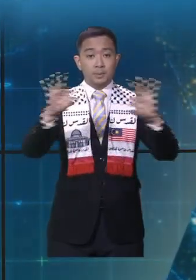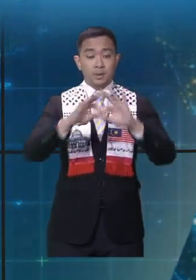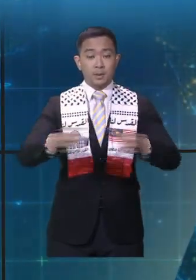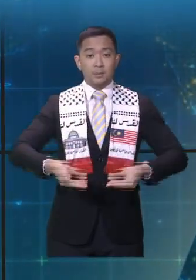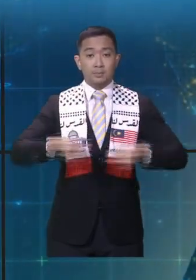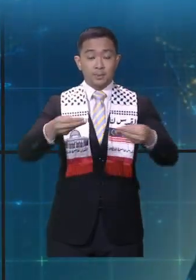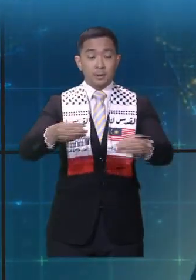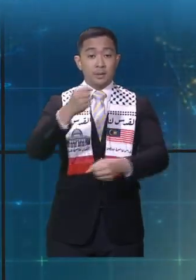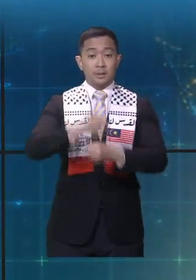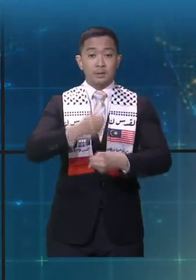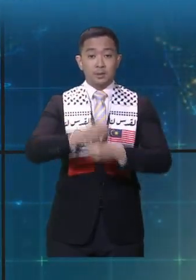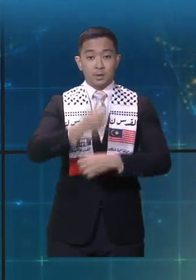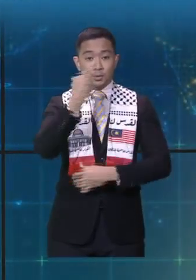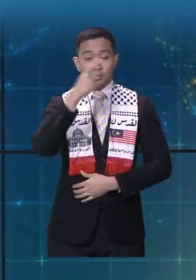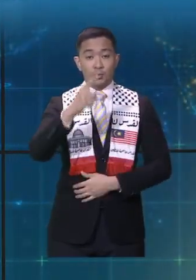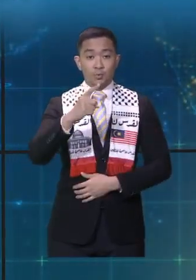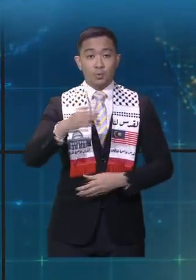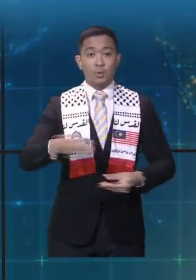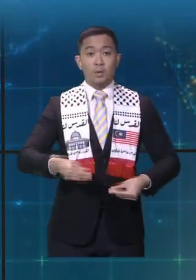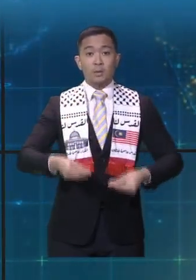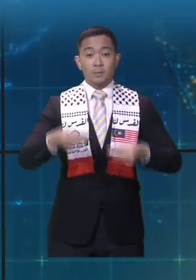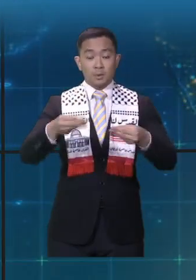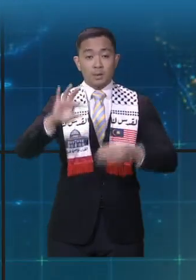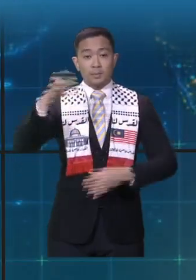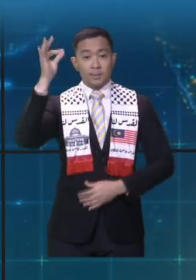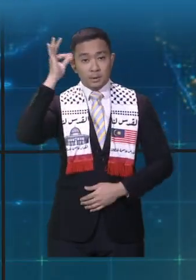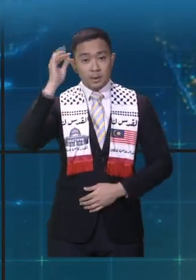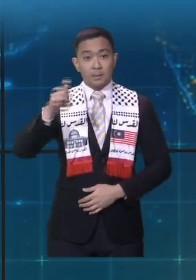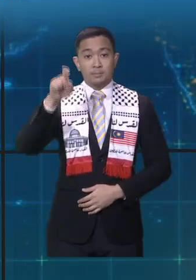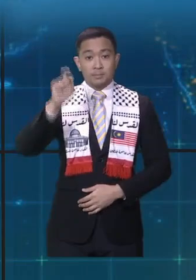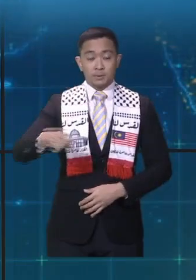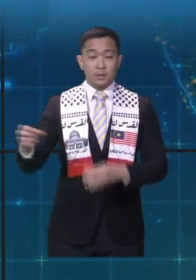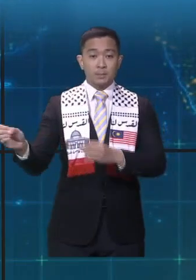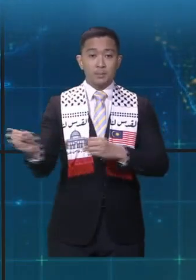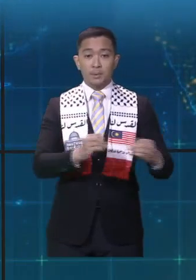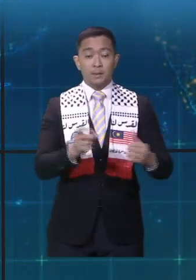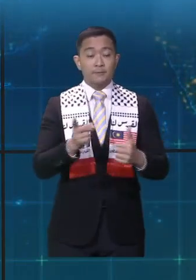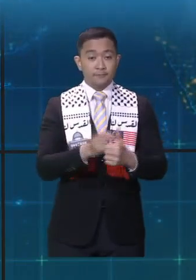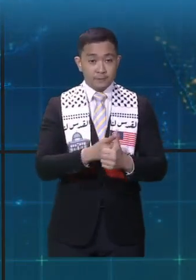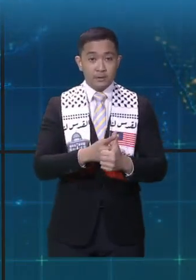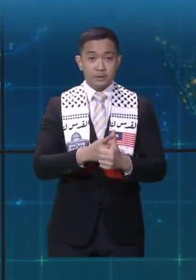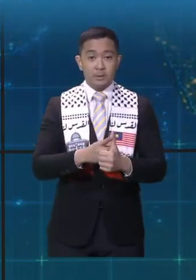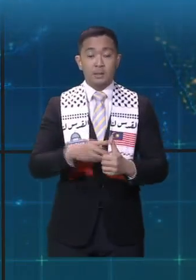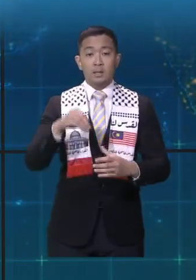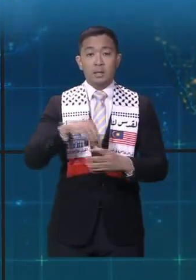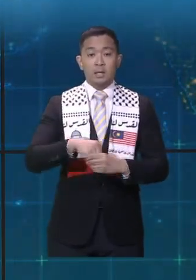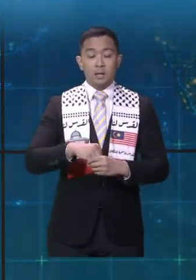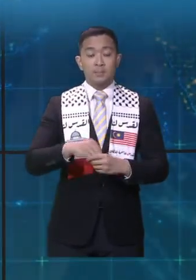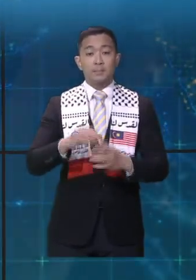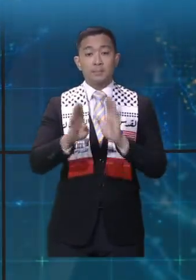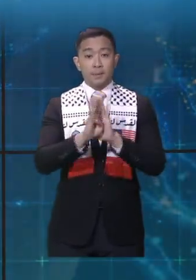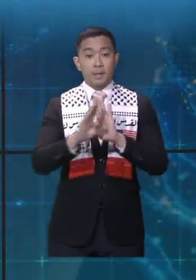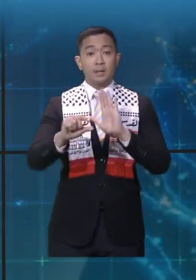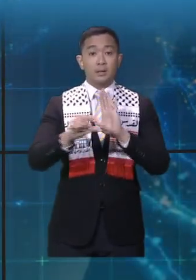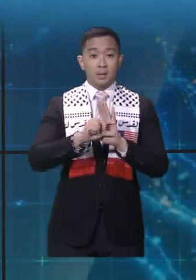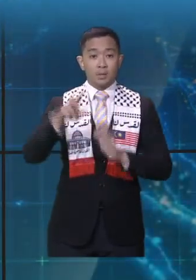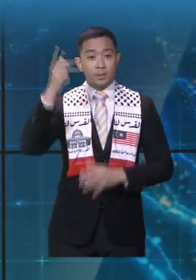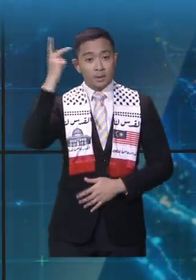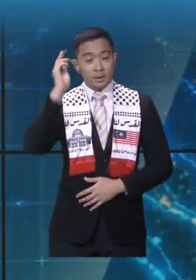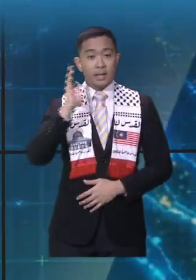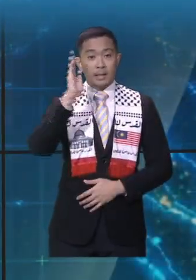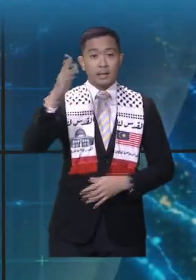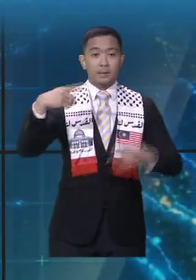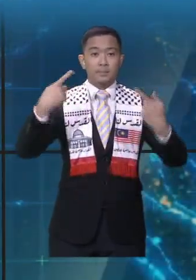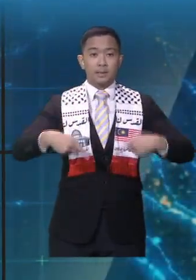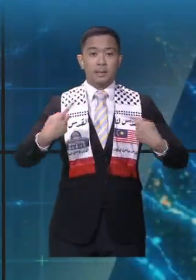diberi tugasan untuk memenangkan parti, perkara itu perlu dilaksanakan terlebih dahulu tanpa mengira parti mana yang akan